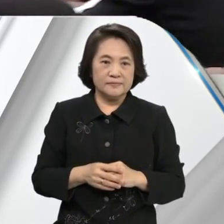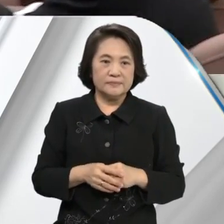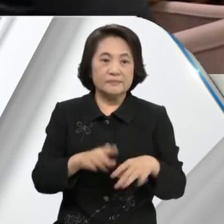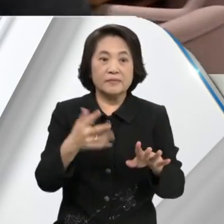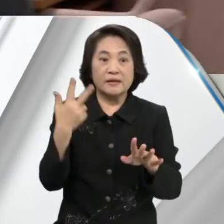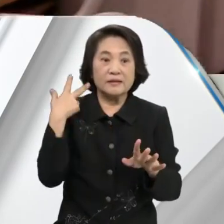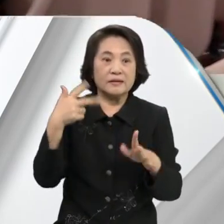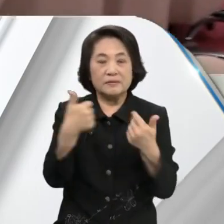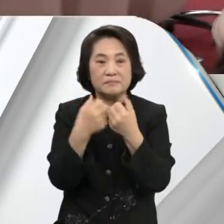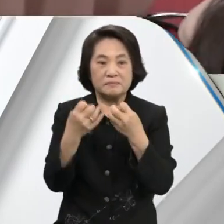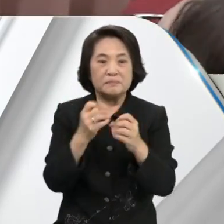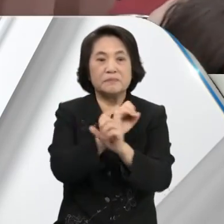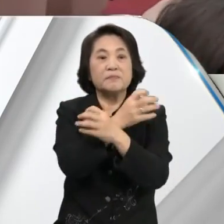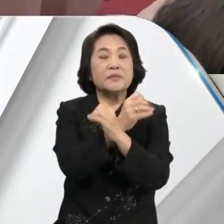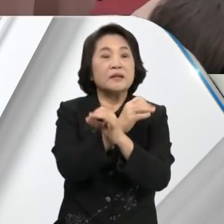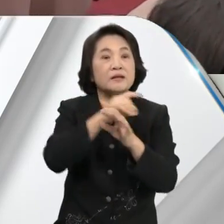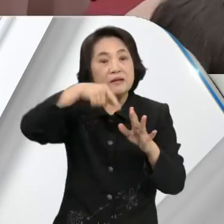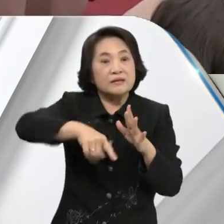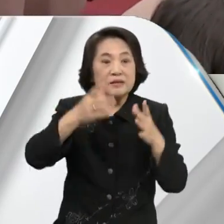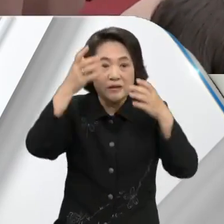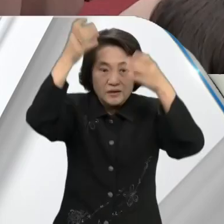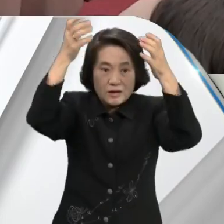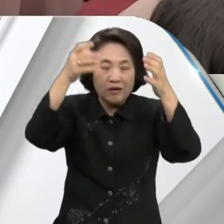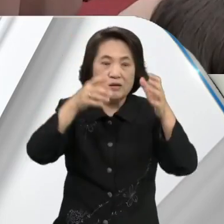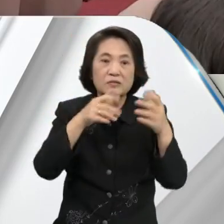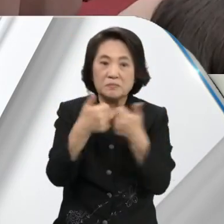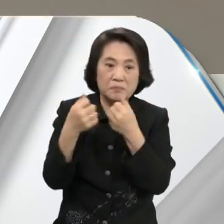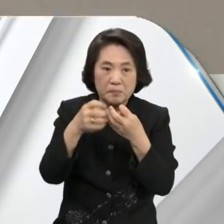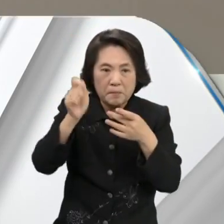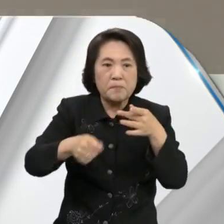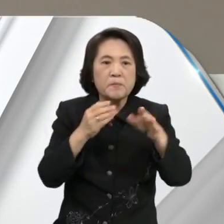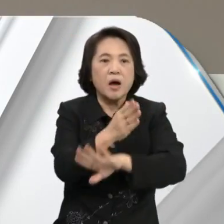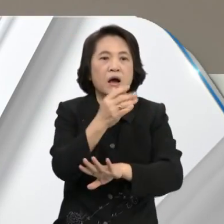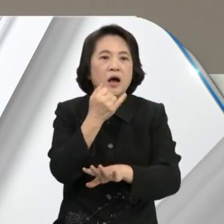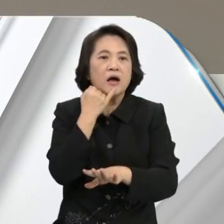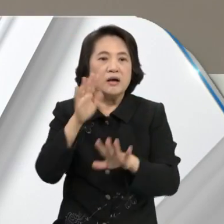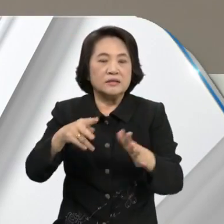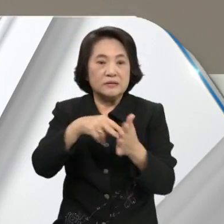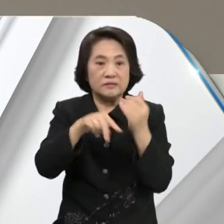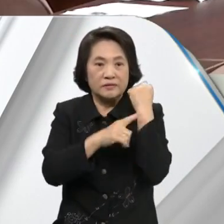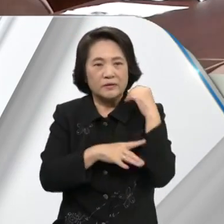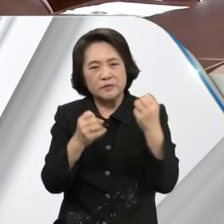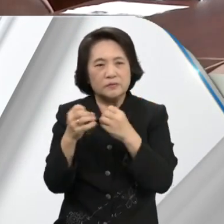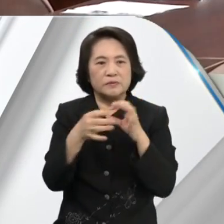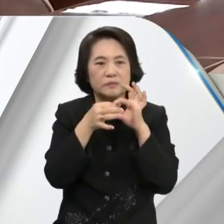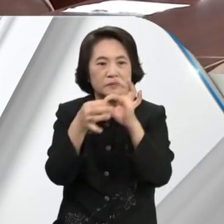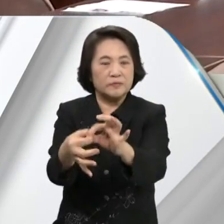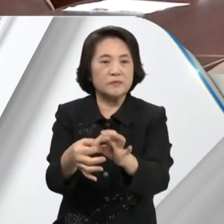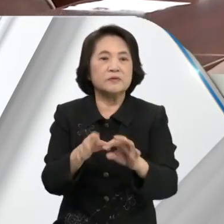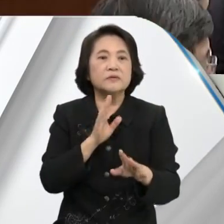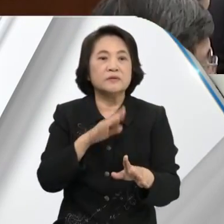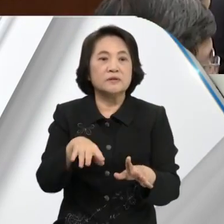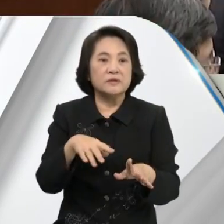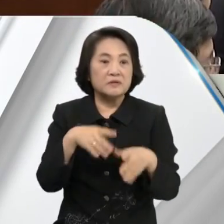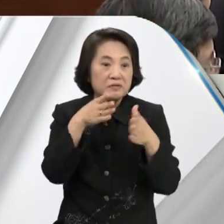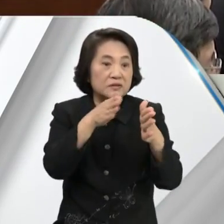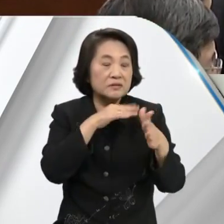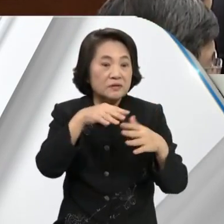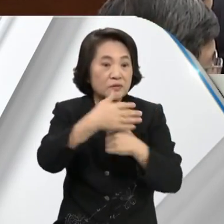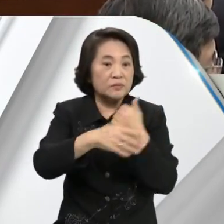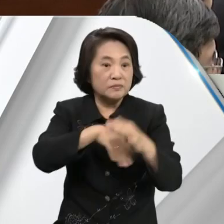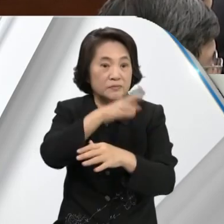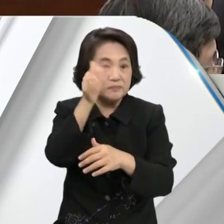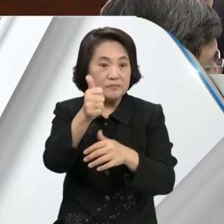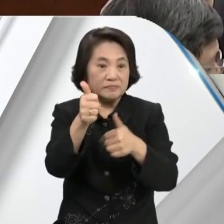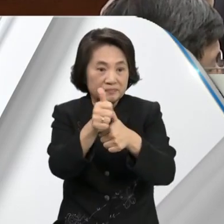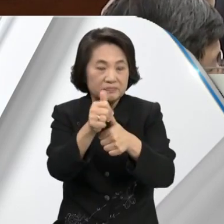上礼拜陈奥受石潭填充计划反查报告修正通过，今日立法院继续讨论。立法委员会点名反报署政府署